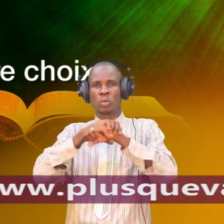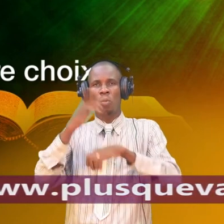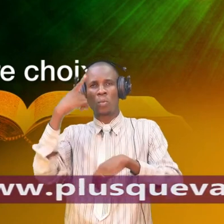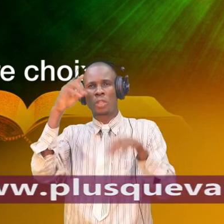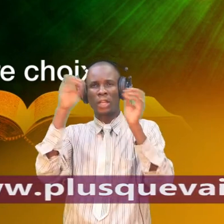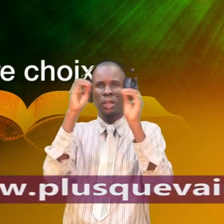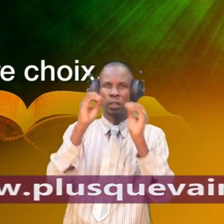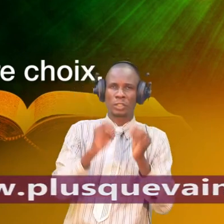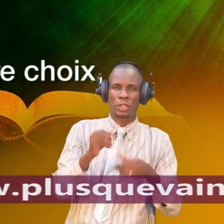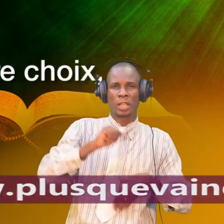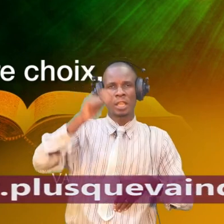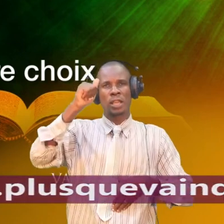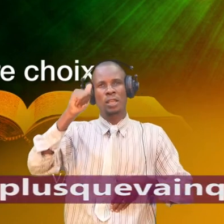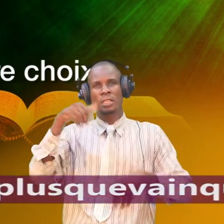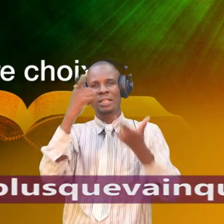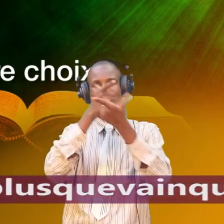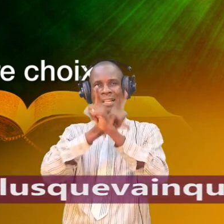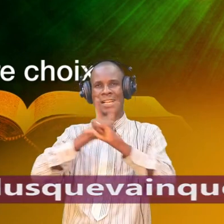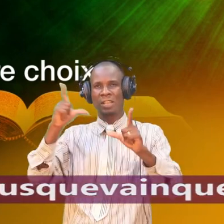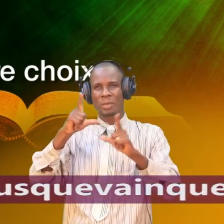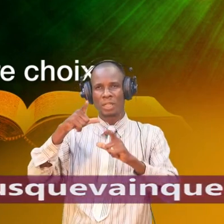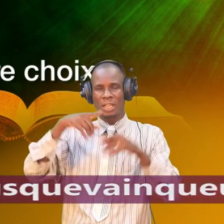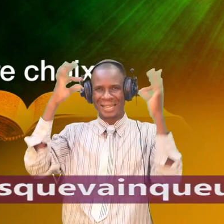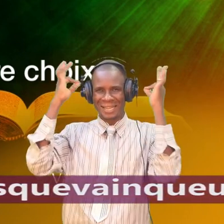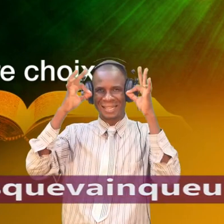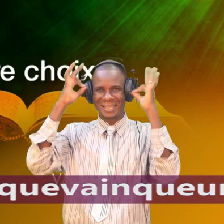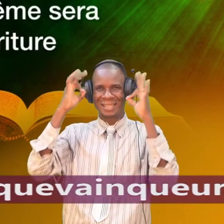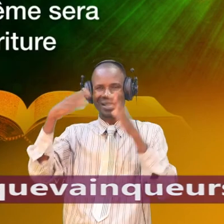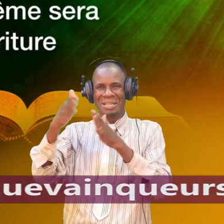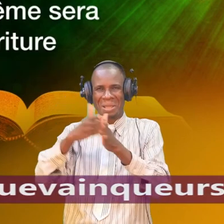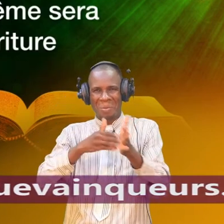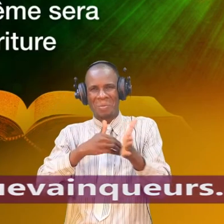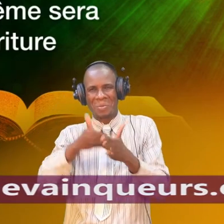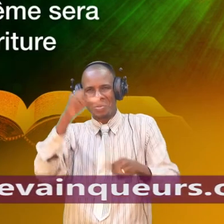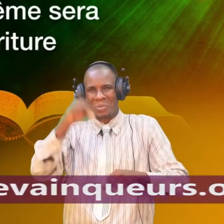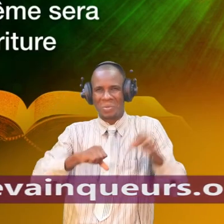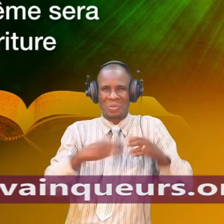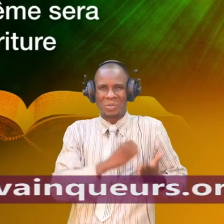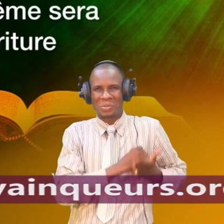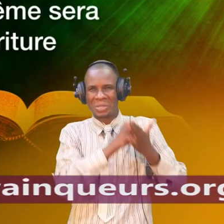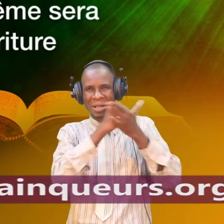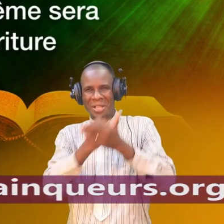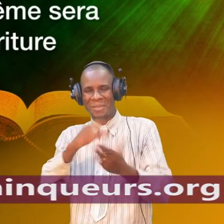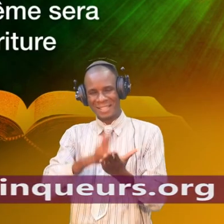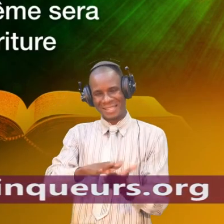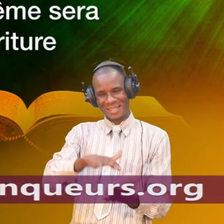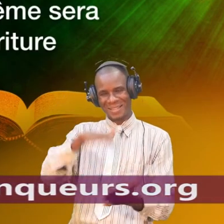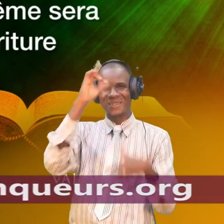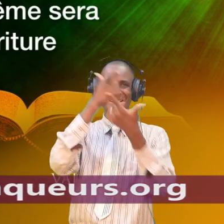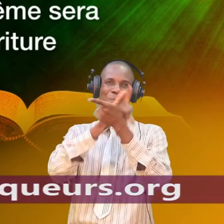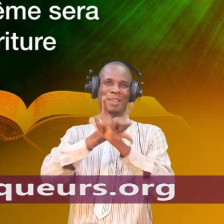shauku nyingi kufunuliwa kwa wana wa Mungu, kwa kuwa viumbe vyenyewe